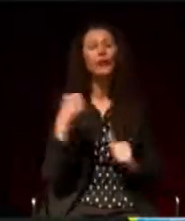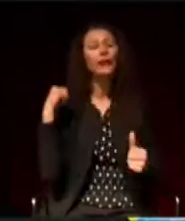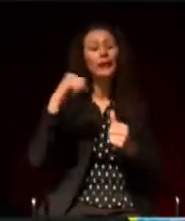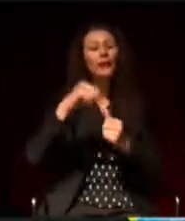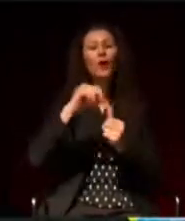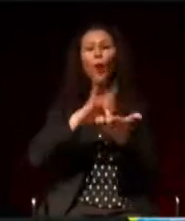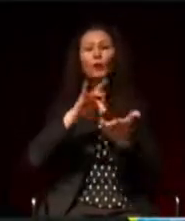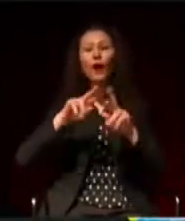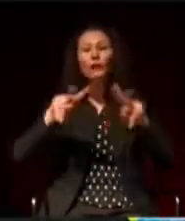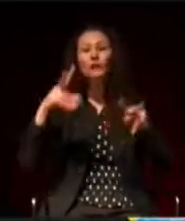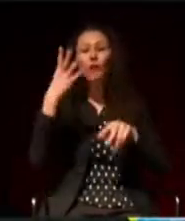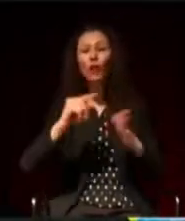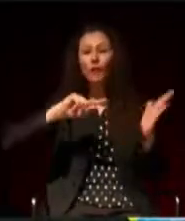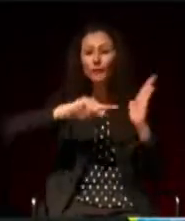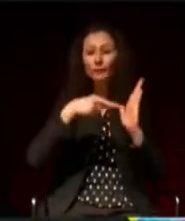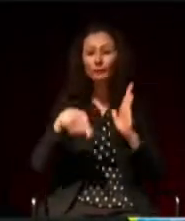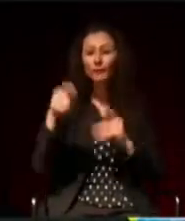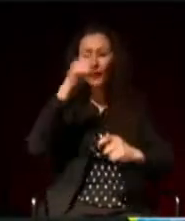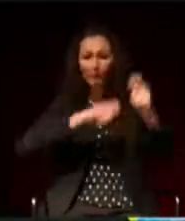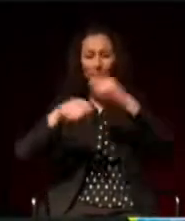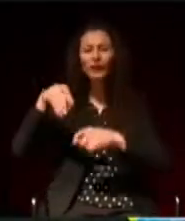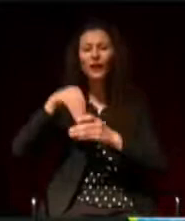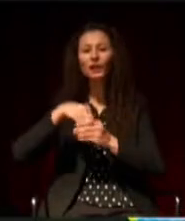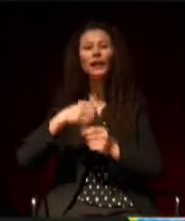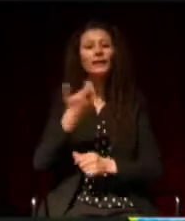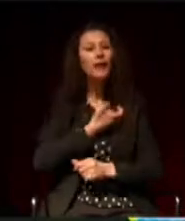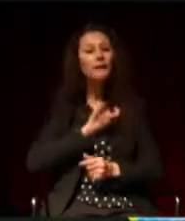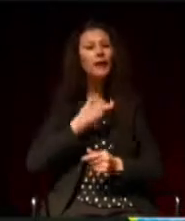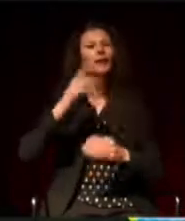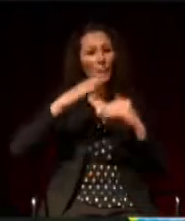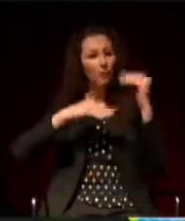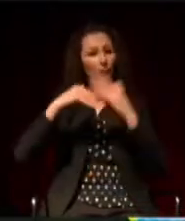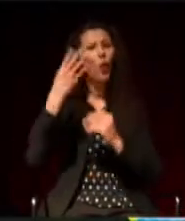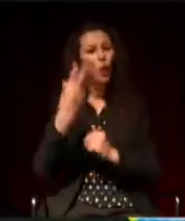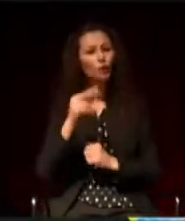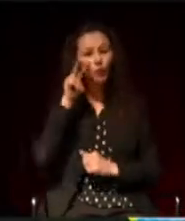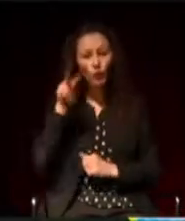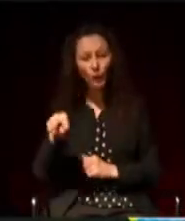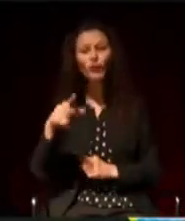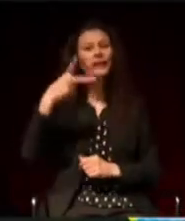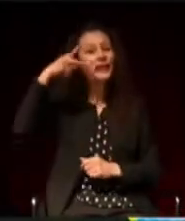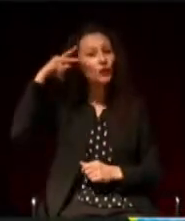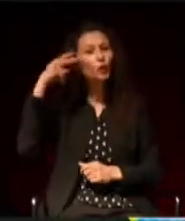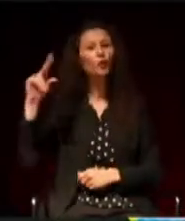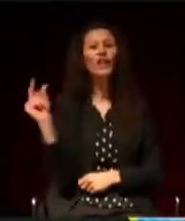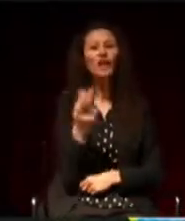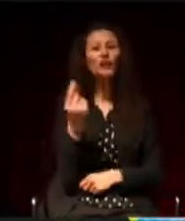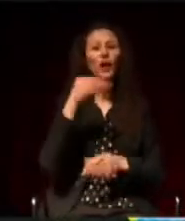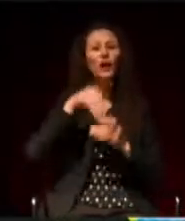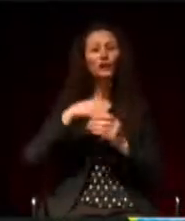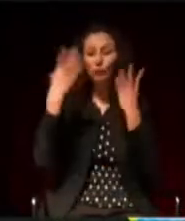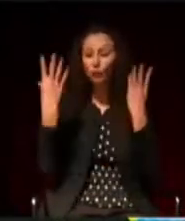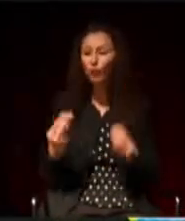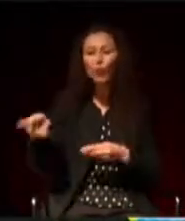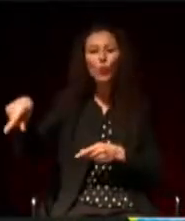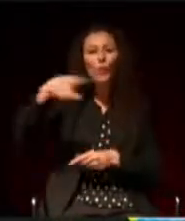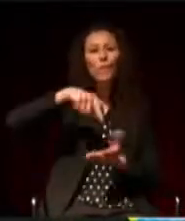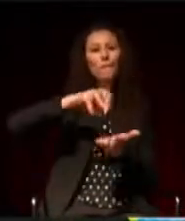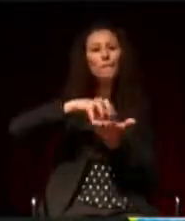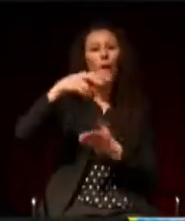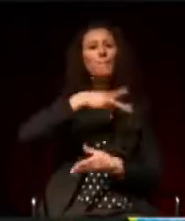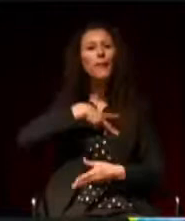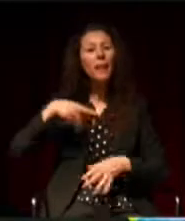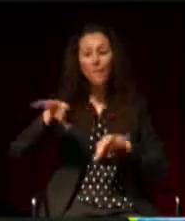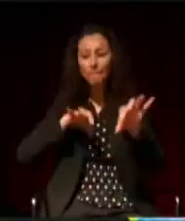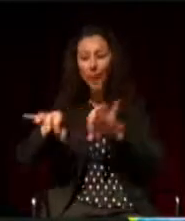orta hasarlı olarak tespit edilen yapıların da bu nitelikte yasal yapılar olduğu görülmüş olup, gecekondu ve kaçak yapıların bulunduğu bölgelerde